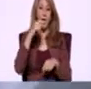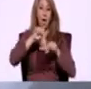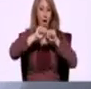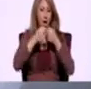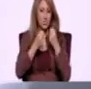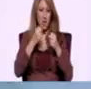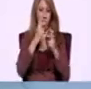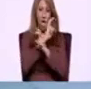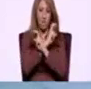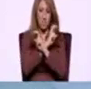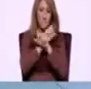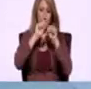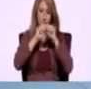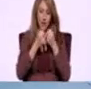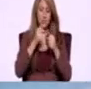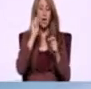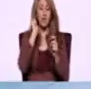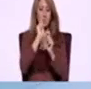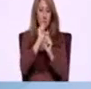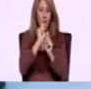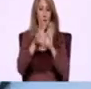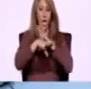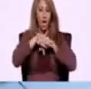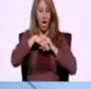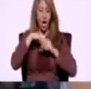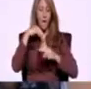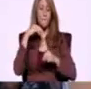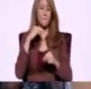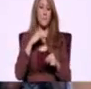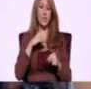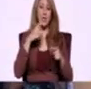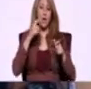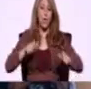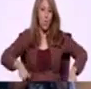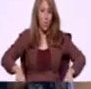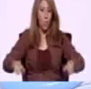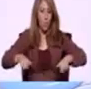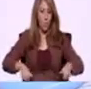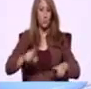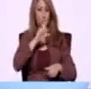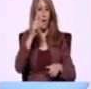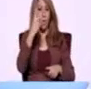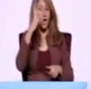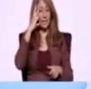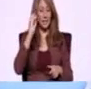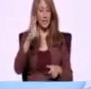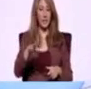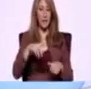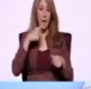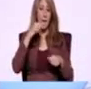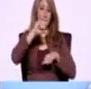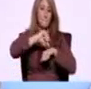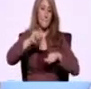العظام. وسوف تقدم شركة الخلود للأجهزة الطبية كرسي متحرك شهريا. أما مركز الحياة